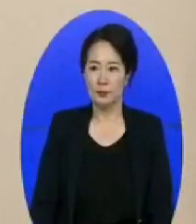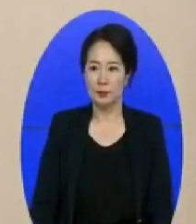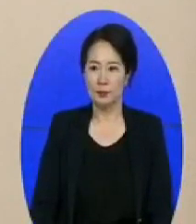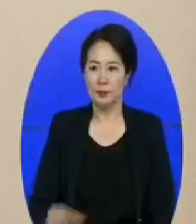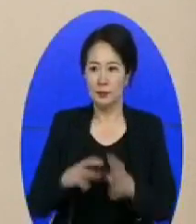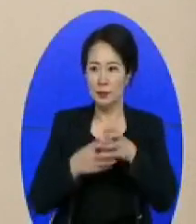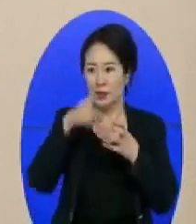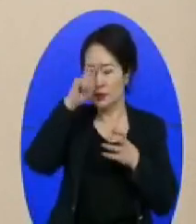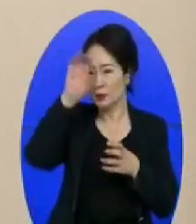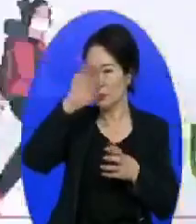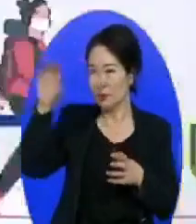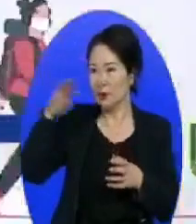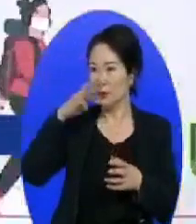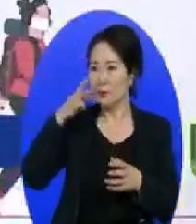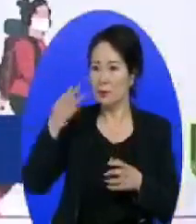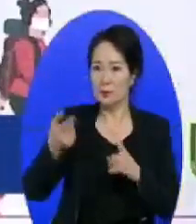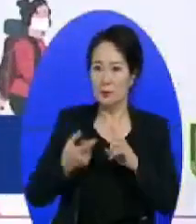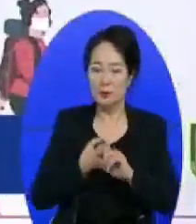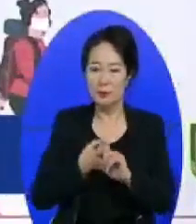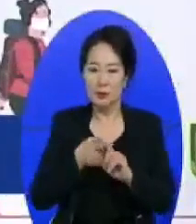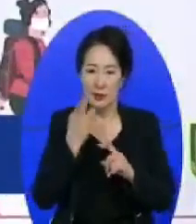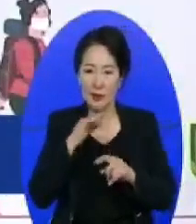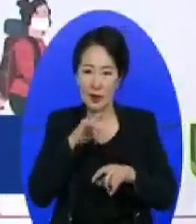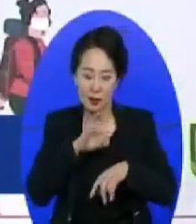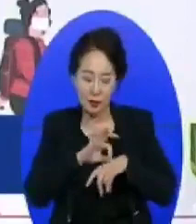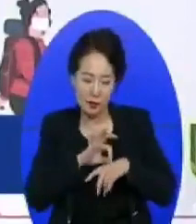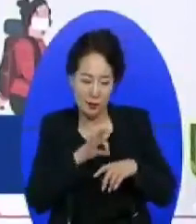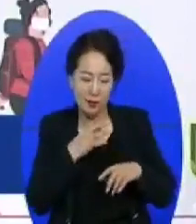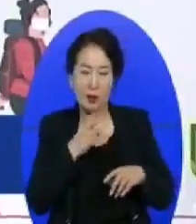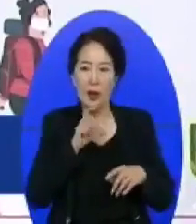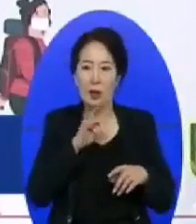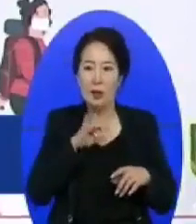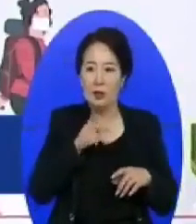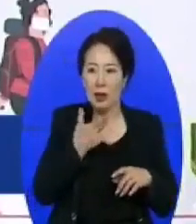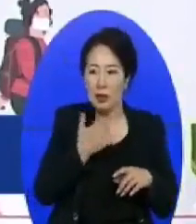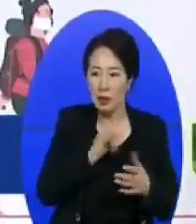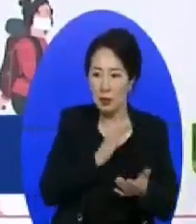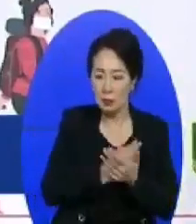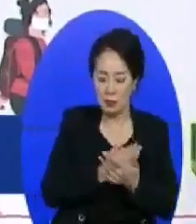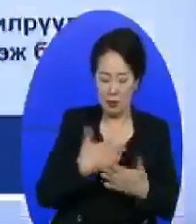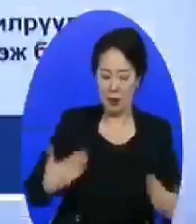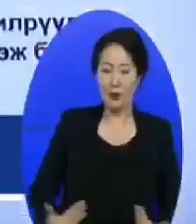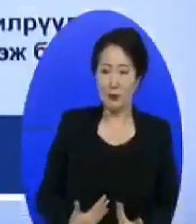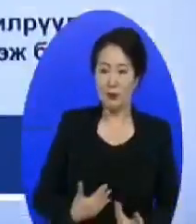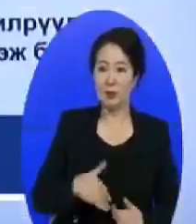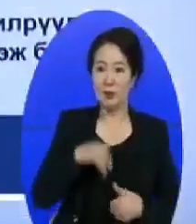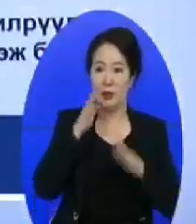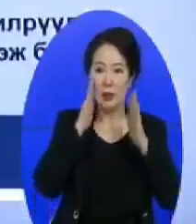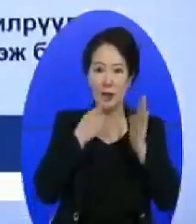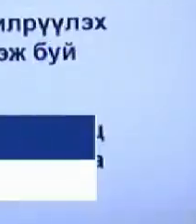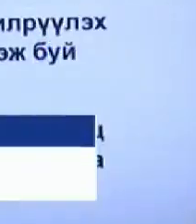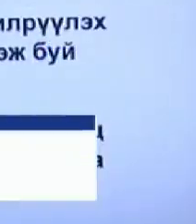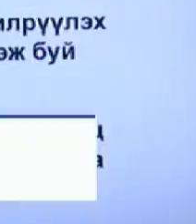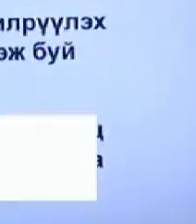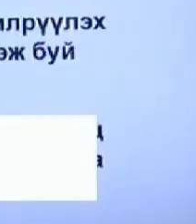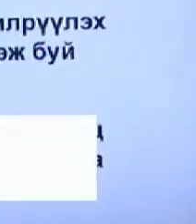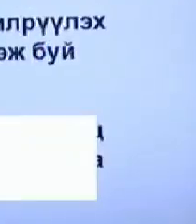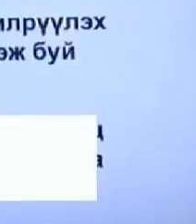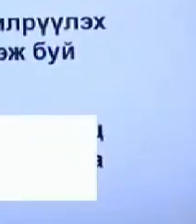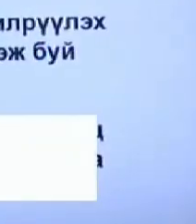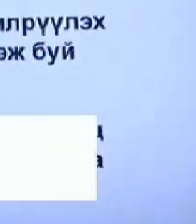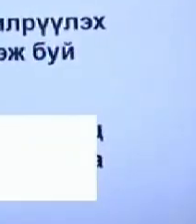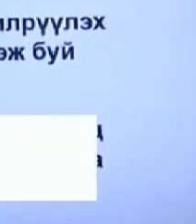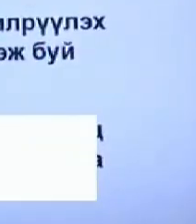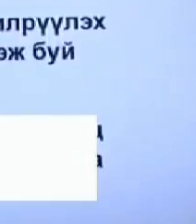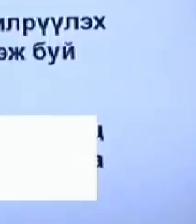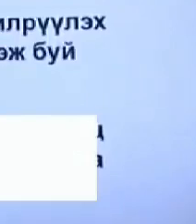Дэлхийн эрүүлмийн байгууллагаас коронавирусын халдвар дахлын хэмжээнд хүрэх өндөр эрсдэлтэй нөхцөлд амьдарч байна гэдгийг анхааруулж байна. Халдвартай нэг хүнээс 10 хүнд